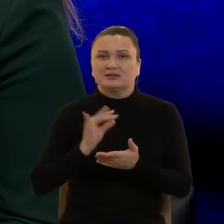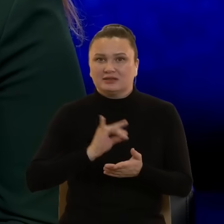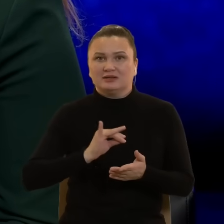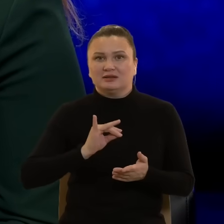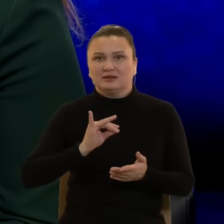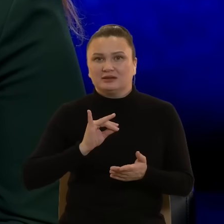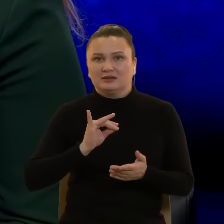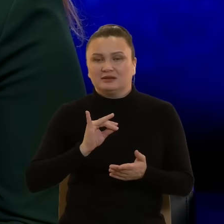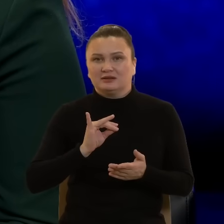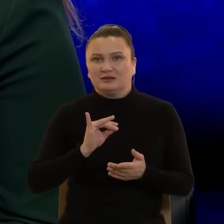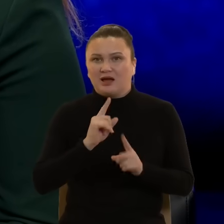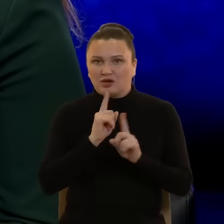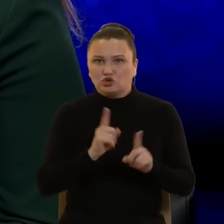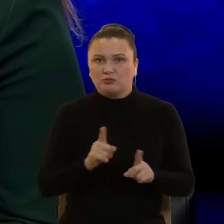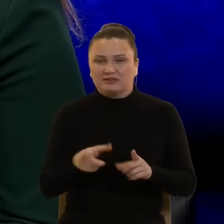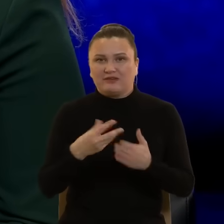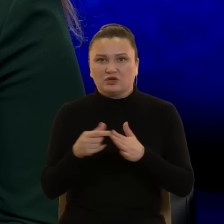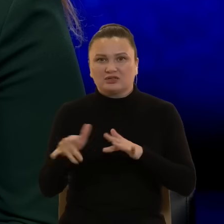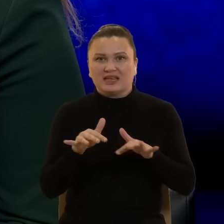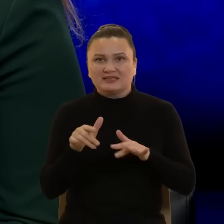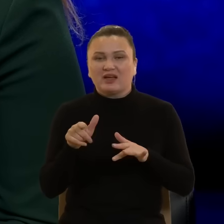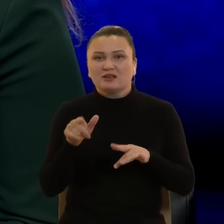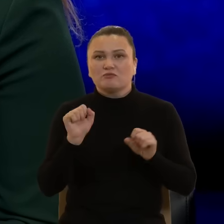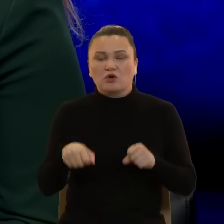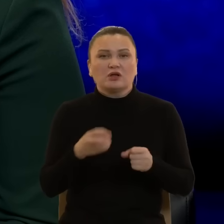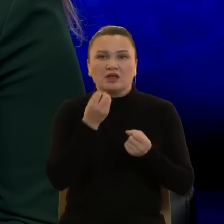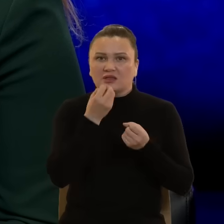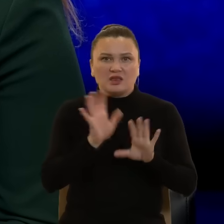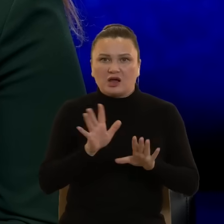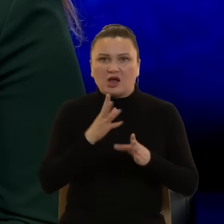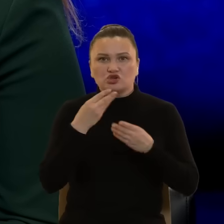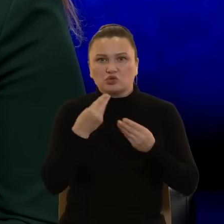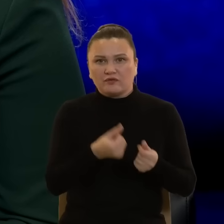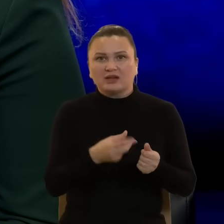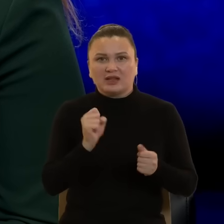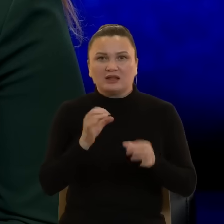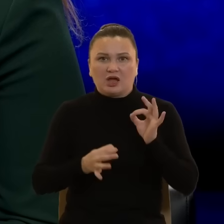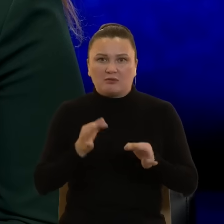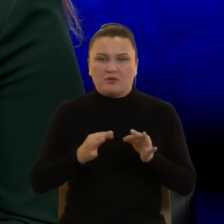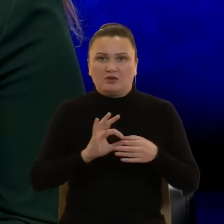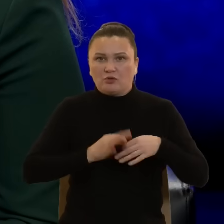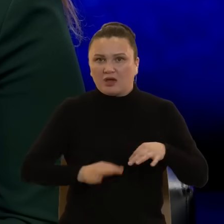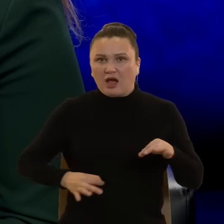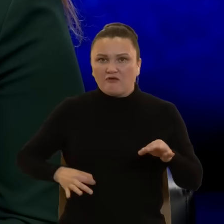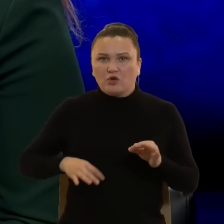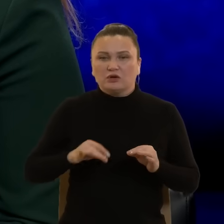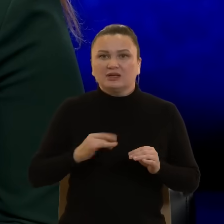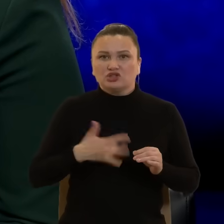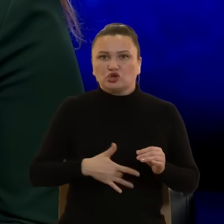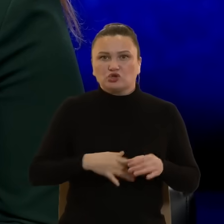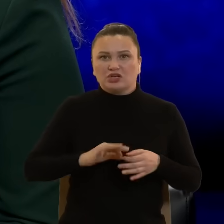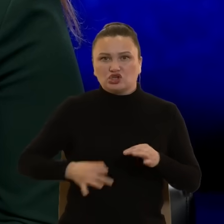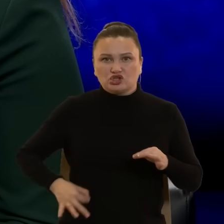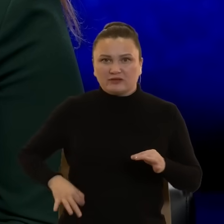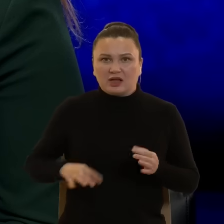из-за особенностей своего действия они могут неблагоприятно влиять на нормальную микрофлору и